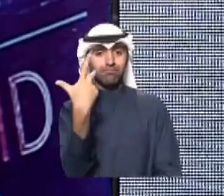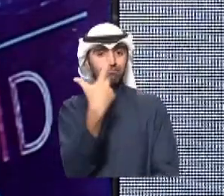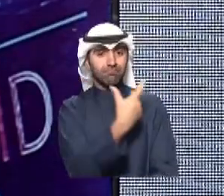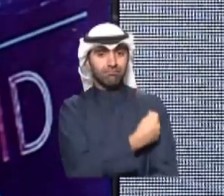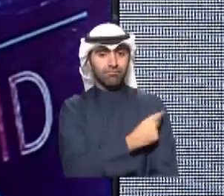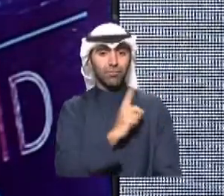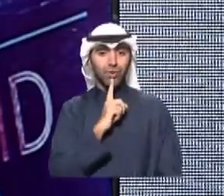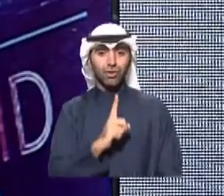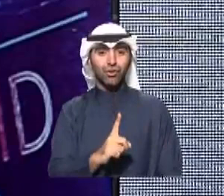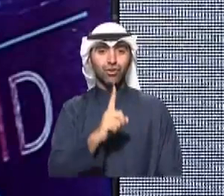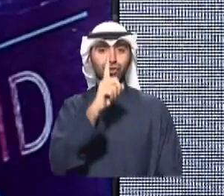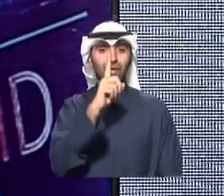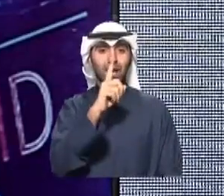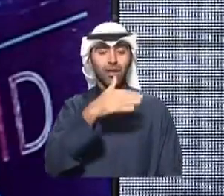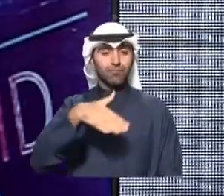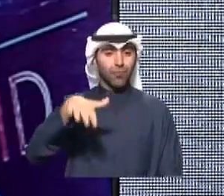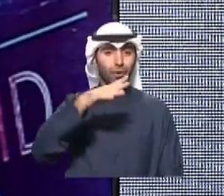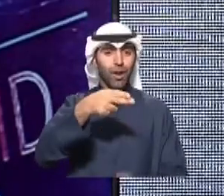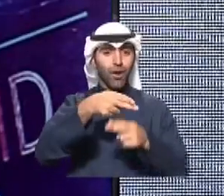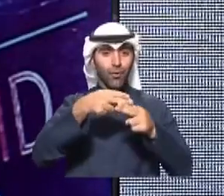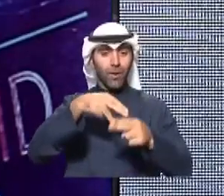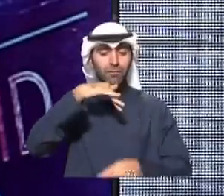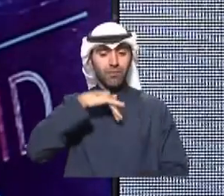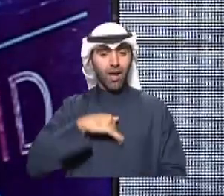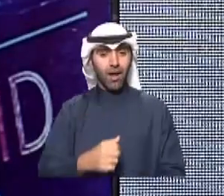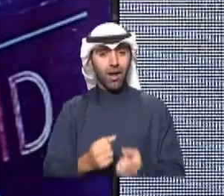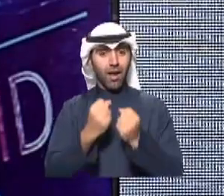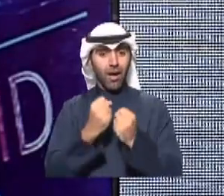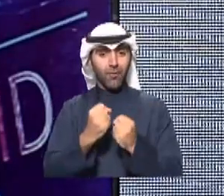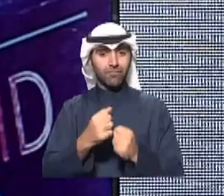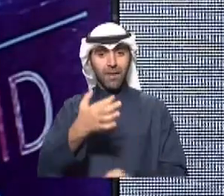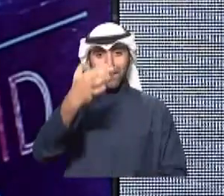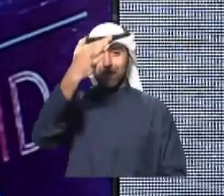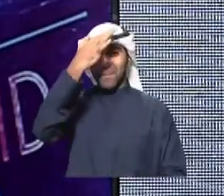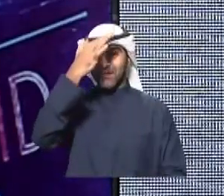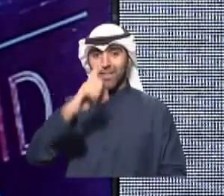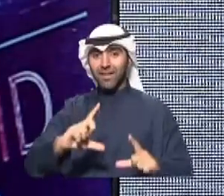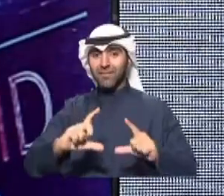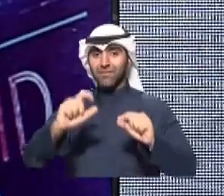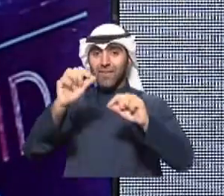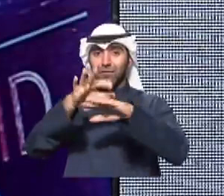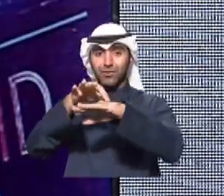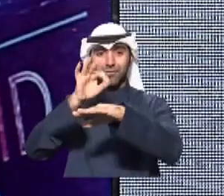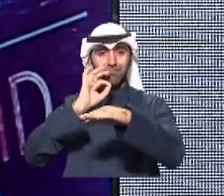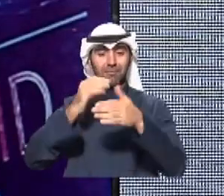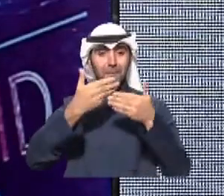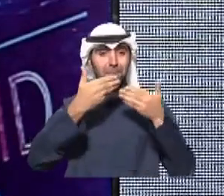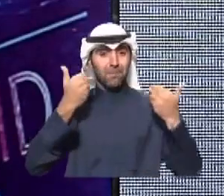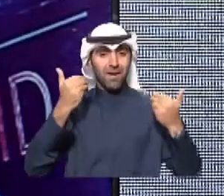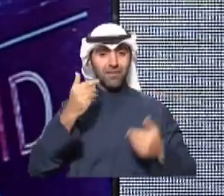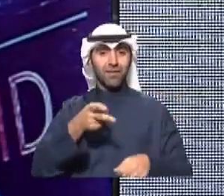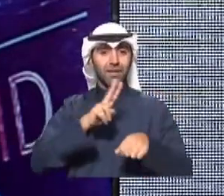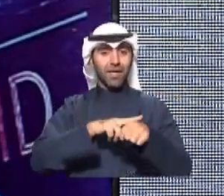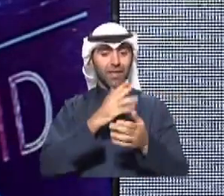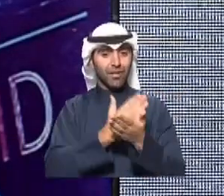المناعة المجتمعية، وعشان نتخلص كلنا من الإجراءات الاحترازية اللي أنهكتنا جميعا ونتخلص